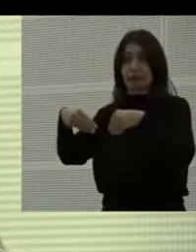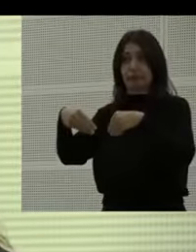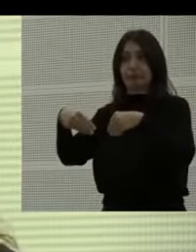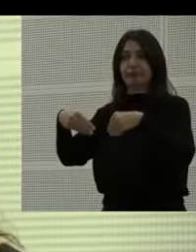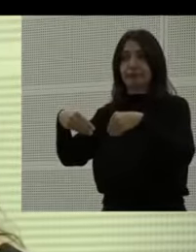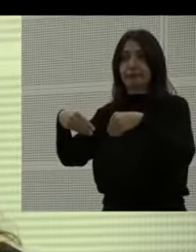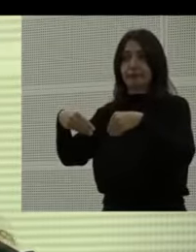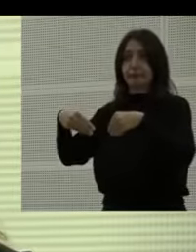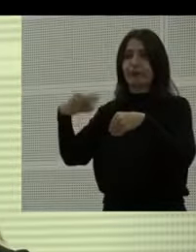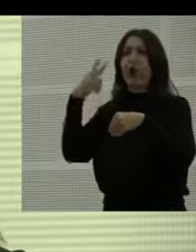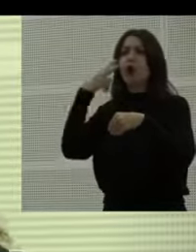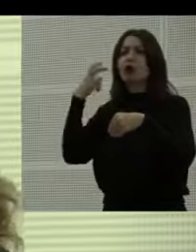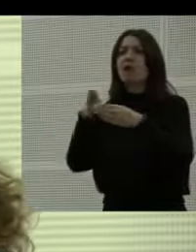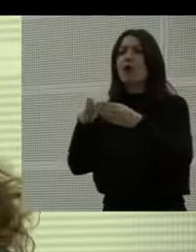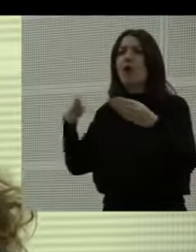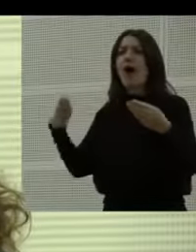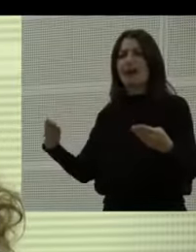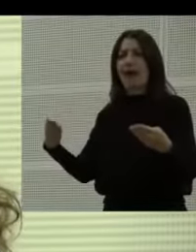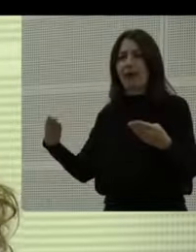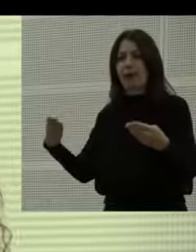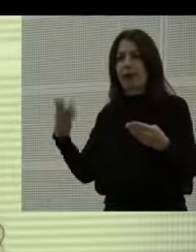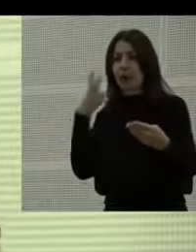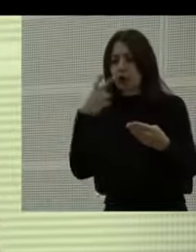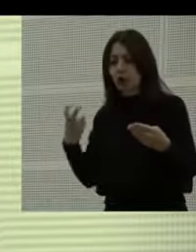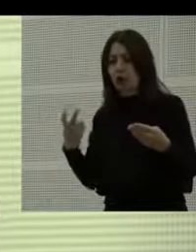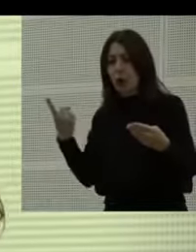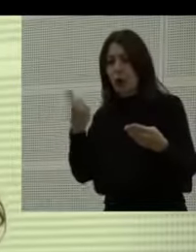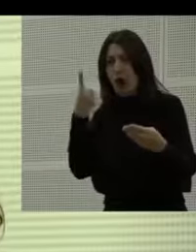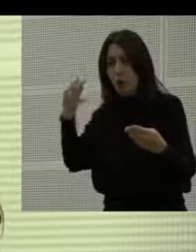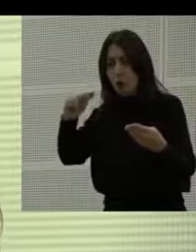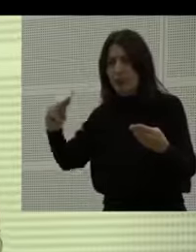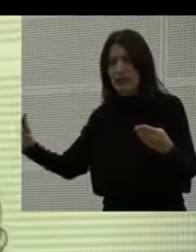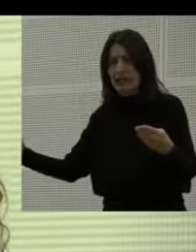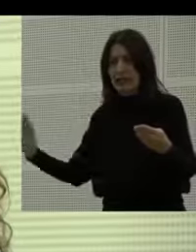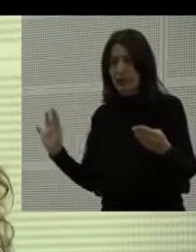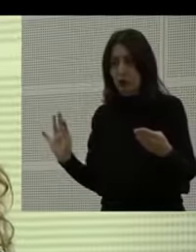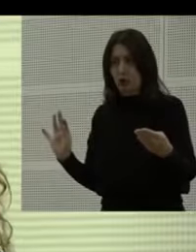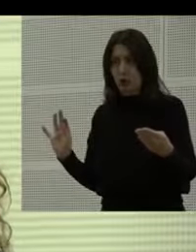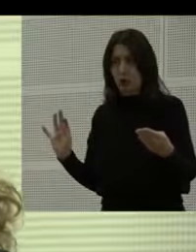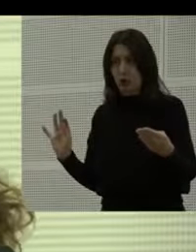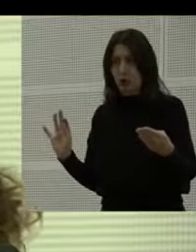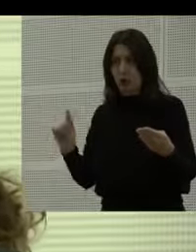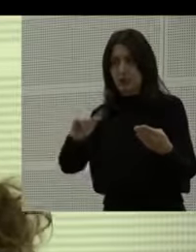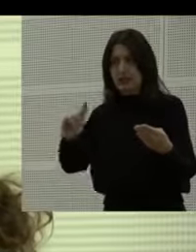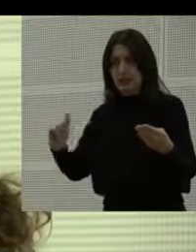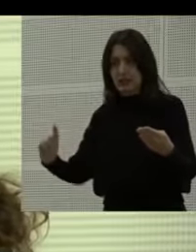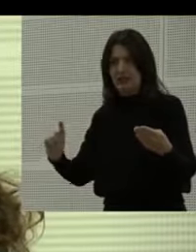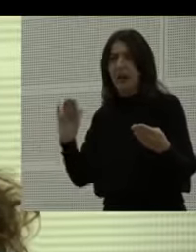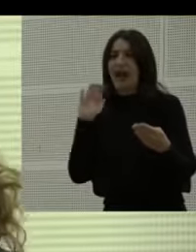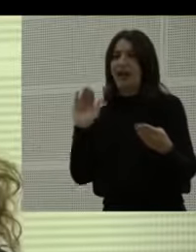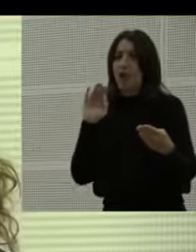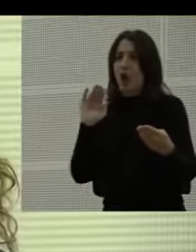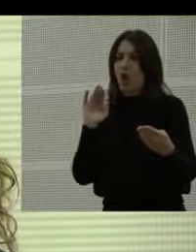trovavo sul mio quaderno che aprivo qualcuno che aveva scritto con una penna a biro ricchione,